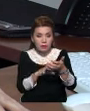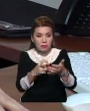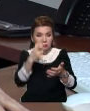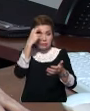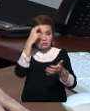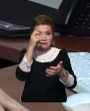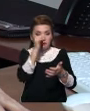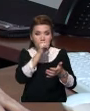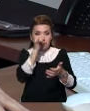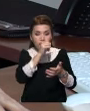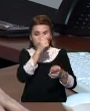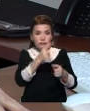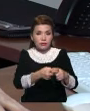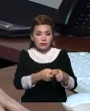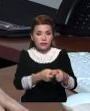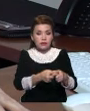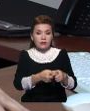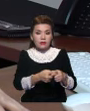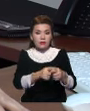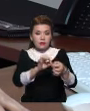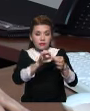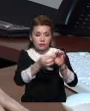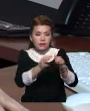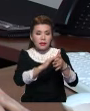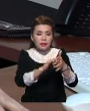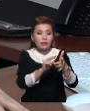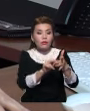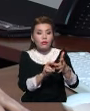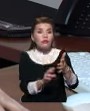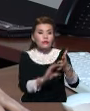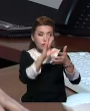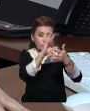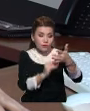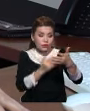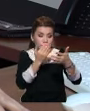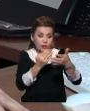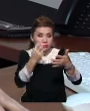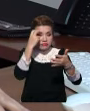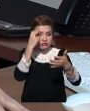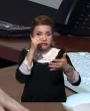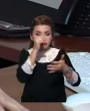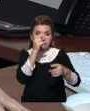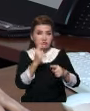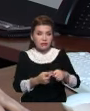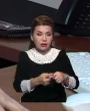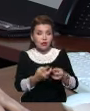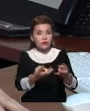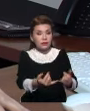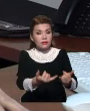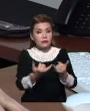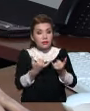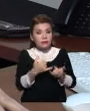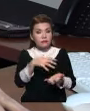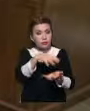память, чтобы запоминать данные, то есть прочитать и все это запомнить. Но это же невозможно, ему надо дать